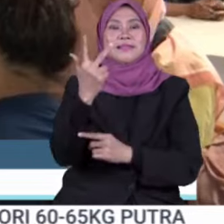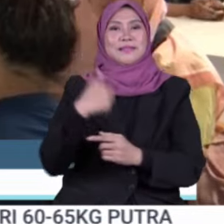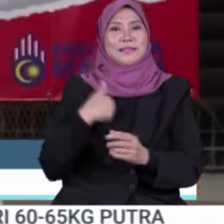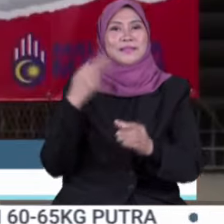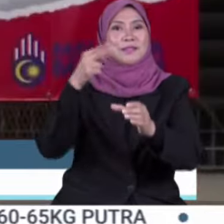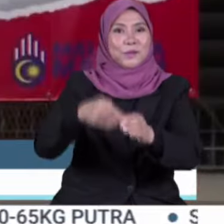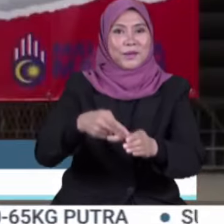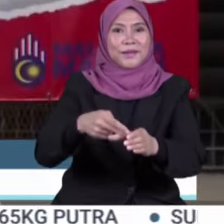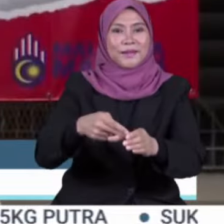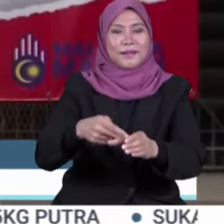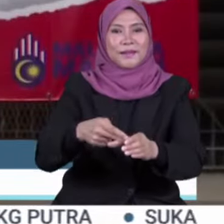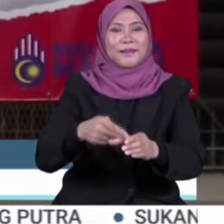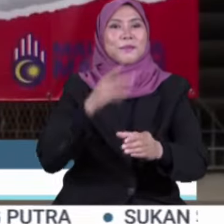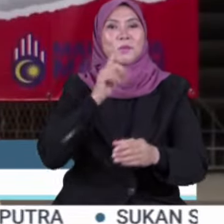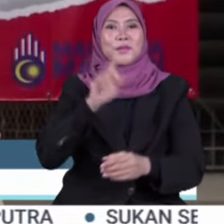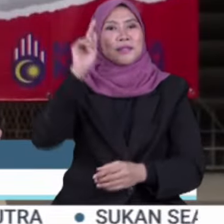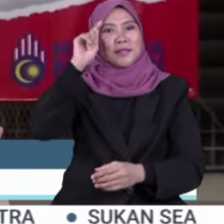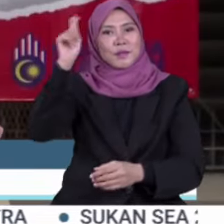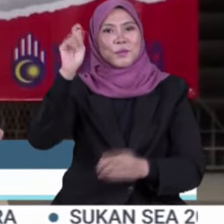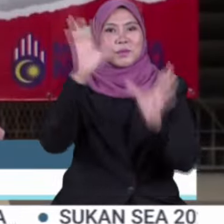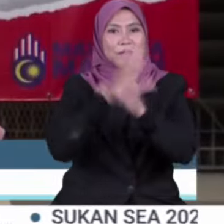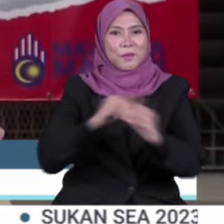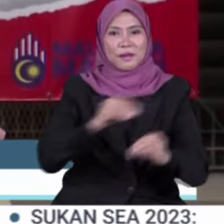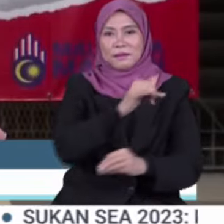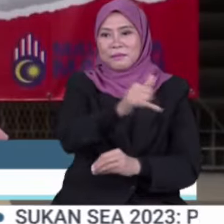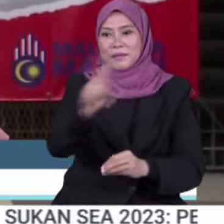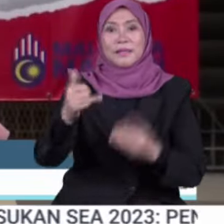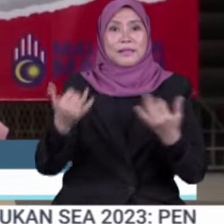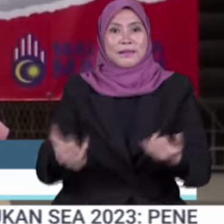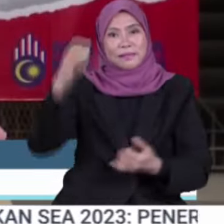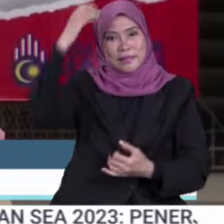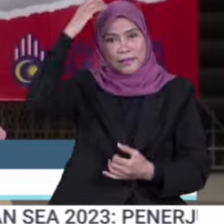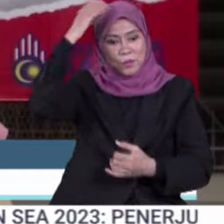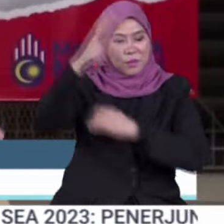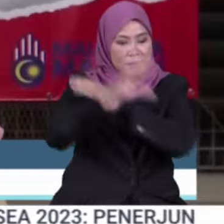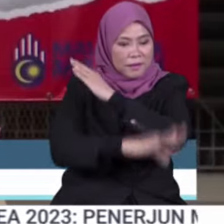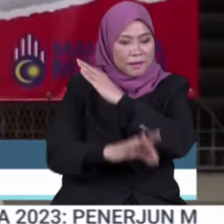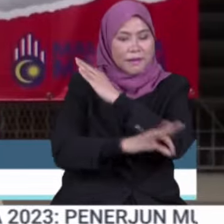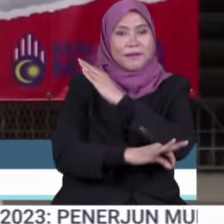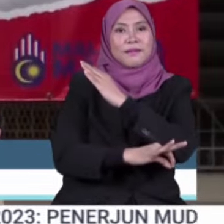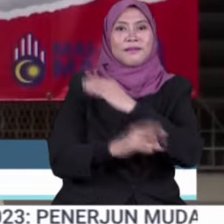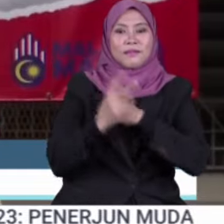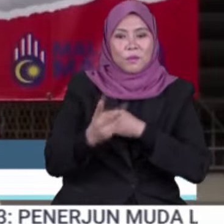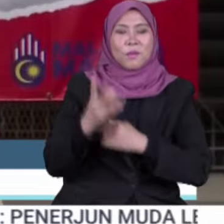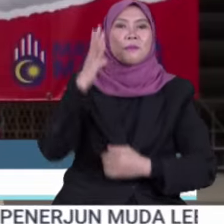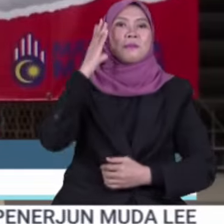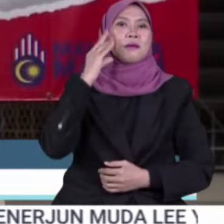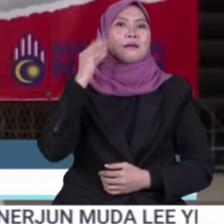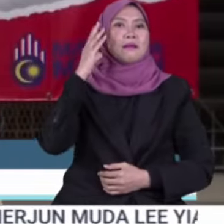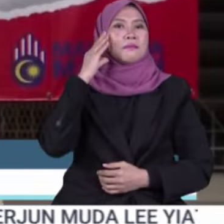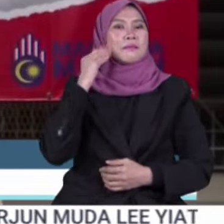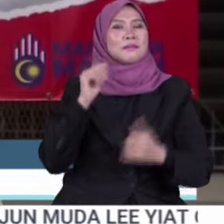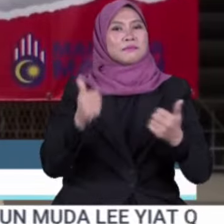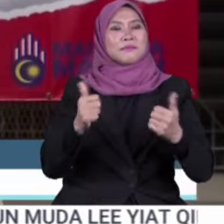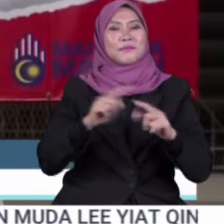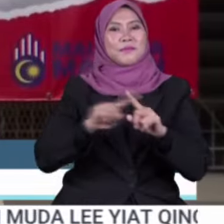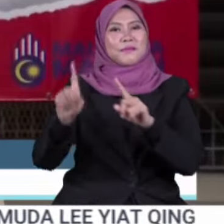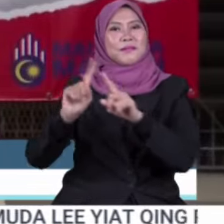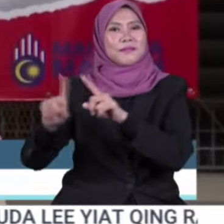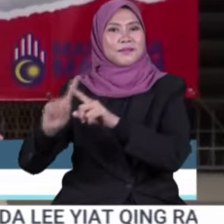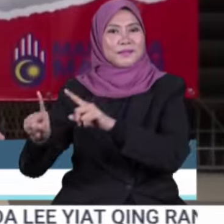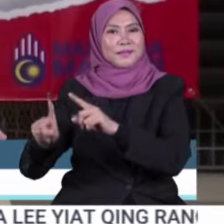ikuti. Sebelum ini pernah di Terengganu, di Sarawak dan kali ini Selangor dan Sembilan, pun tetap memberikan pengalaman yang berbeza setiap program